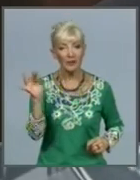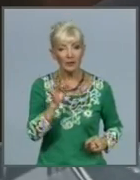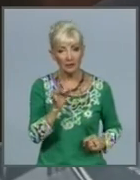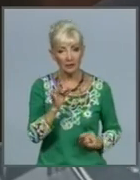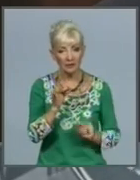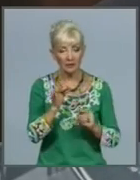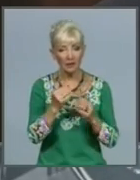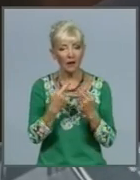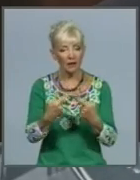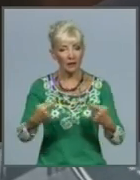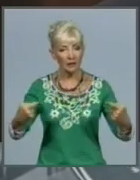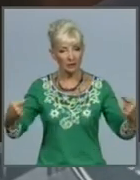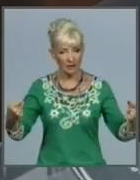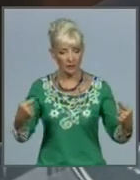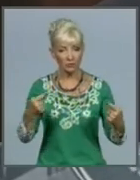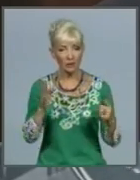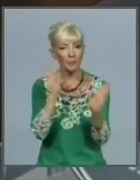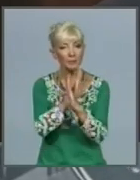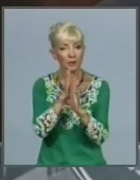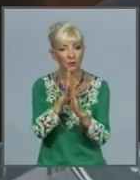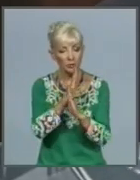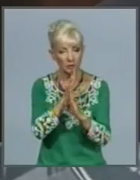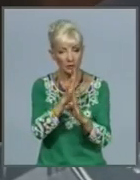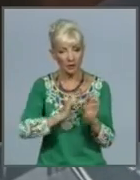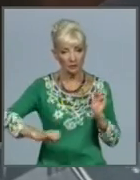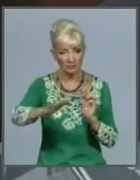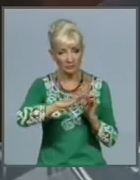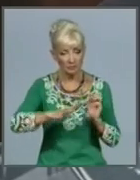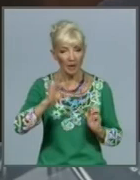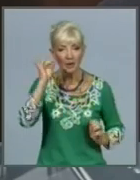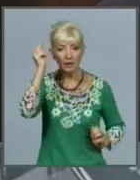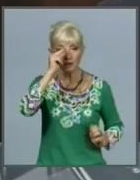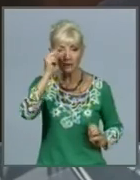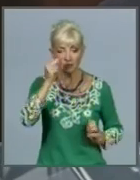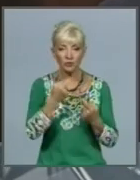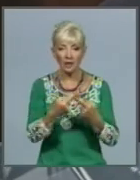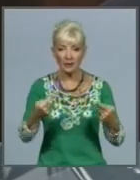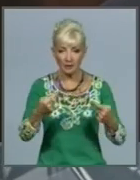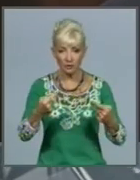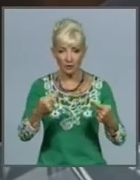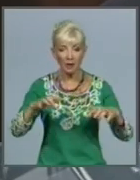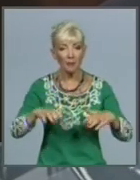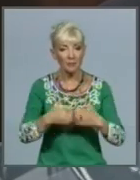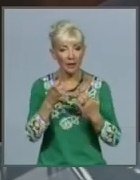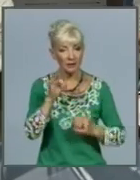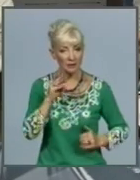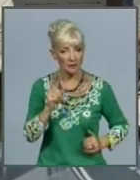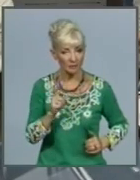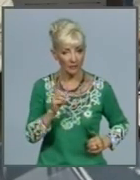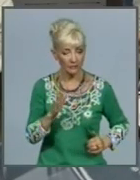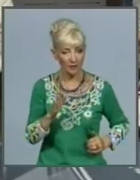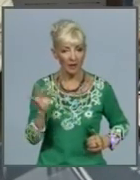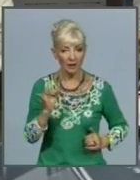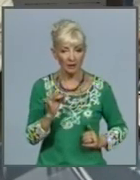середовищі, дослідження технічного стану ліфтів, підйомних механізмів, гемологічні дослідження, ветеринарні